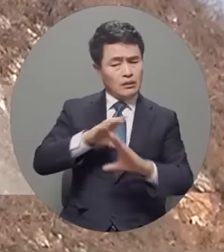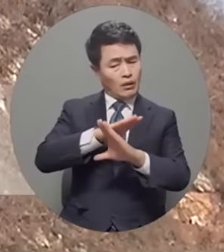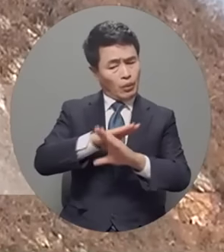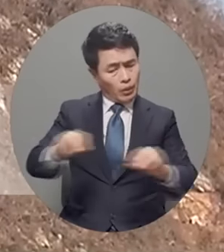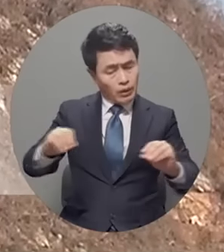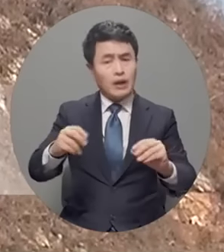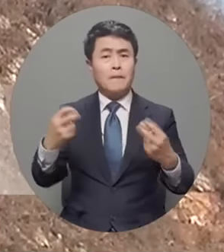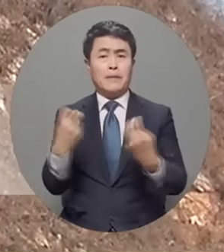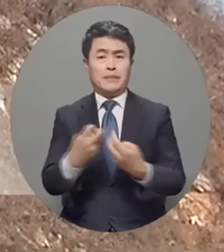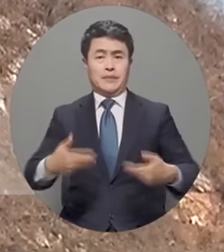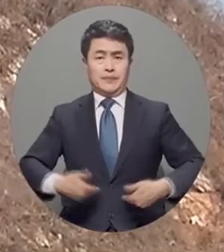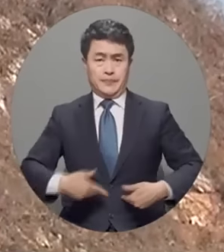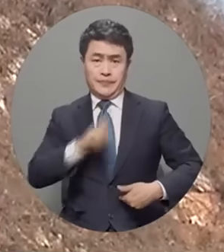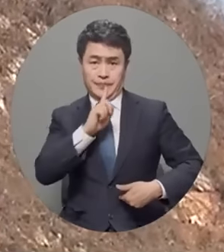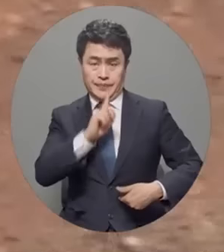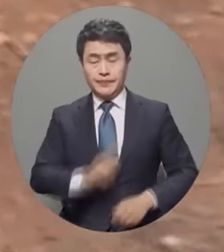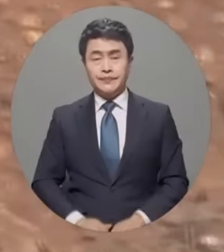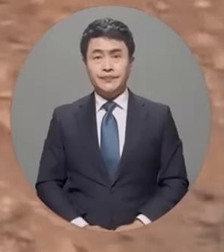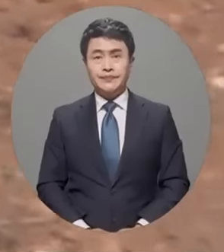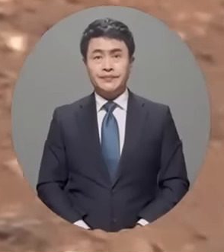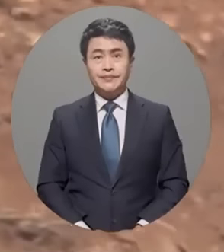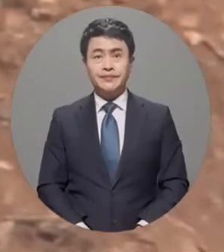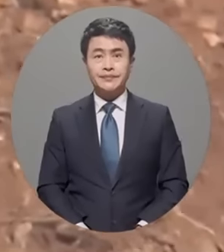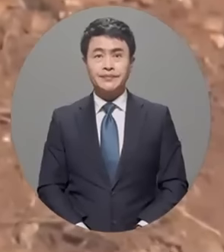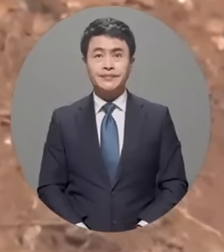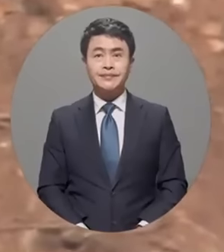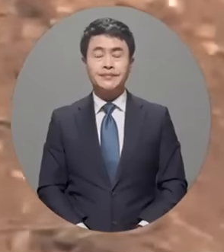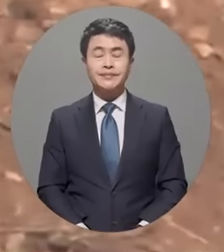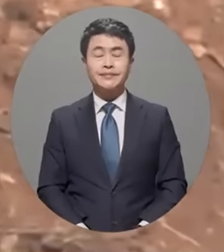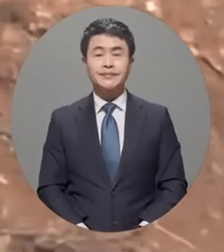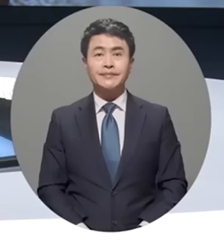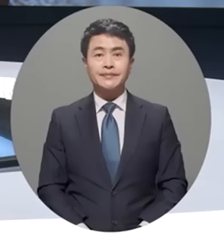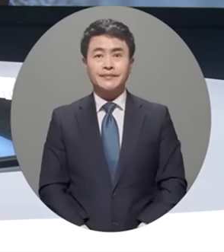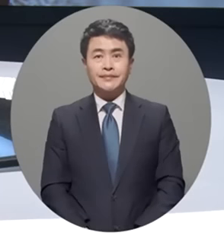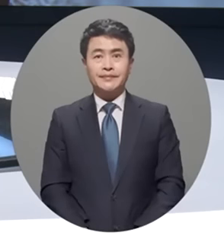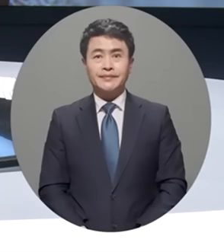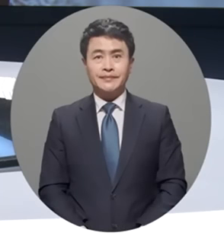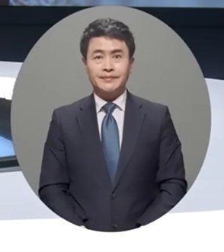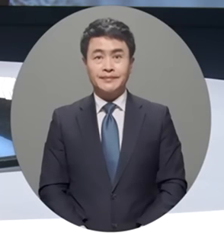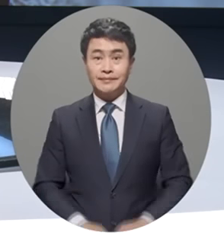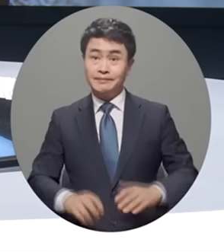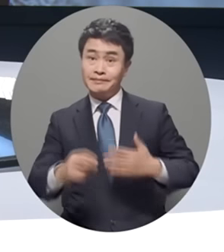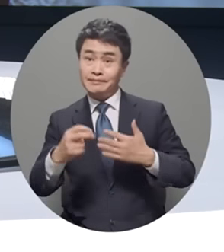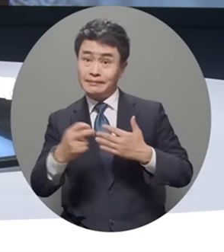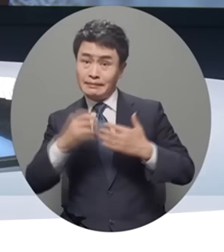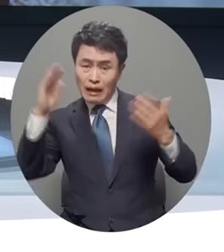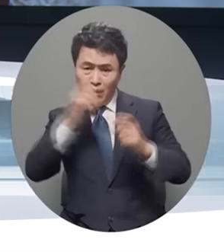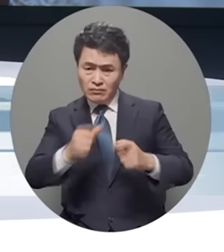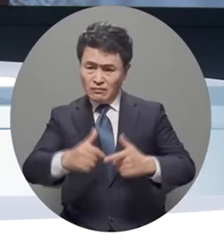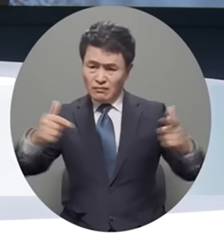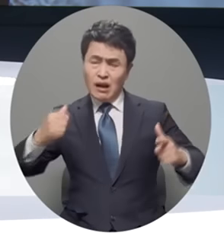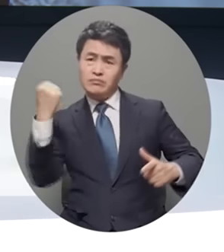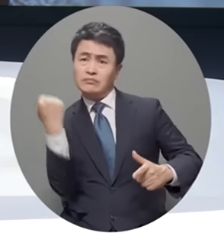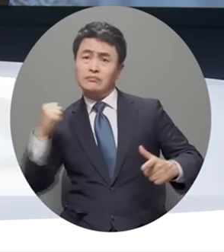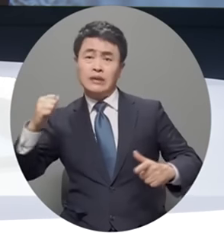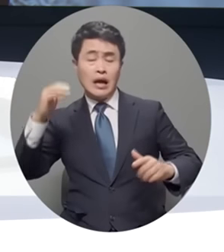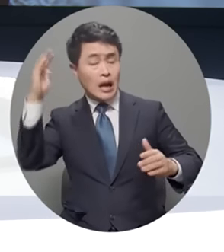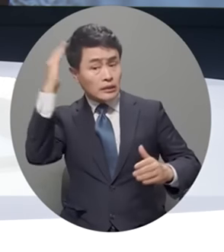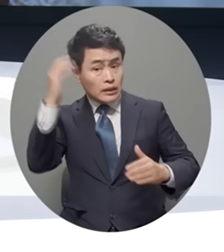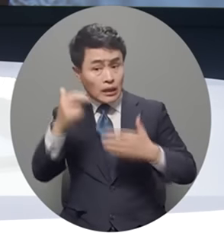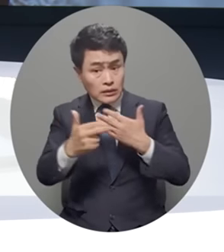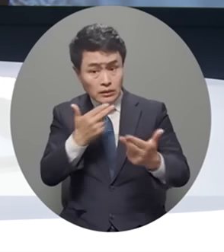노력이 필요하다는 지적이 나오고 있습니다. MBC 뉴스 양소연입니다. 의대 정원 확대에 반발해온